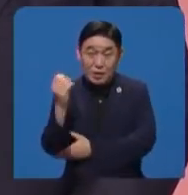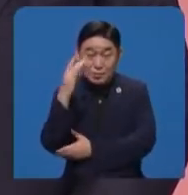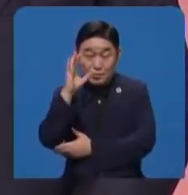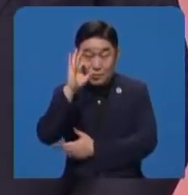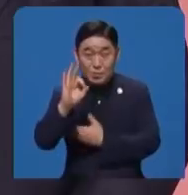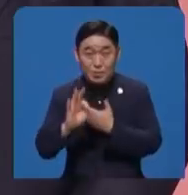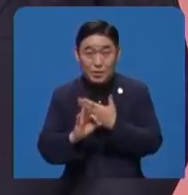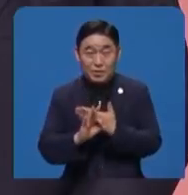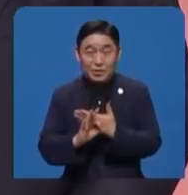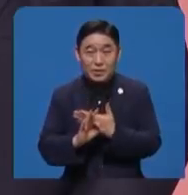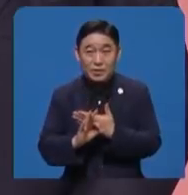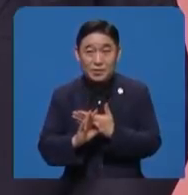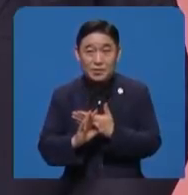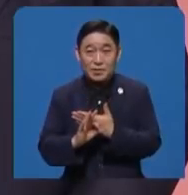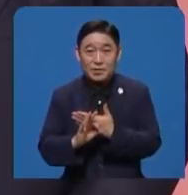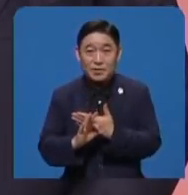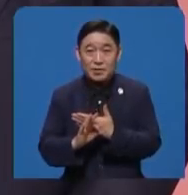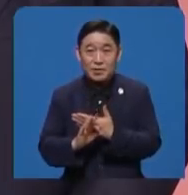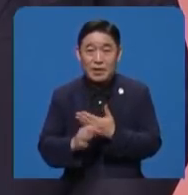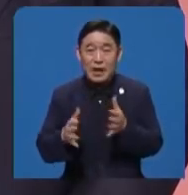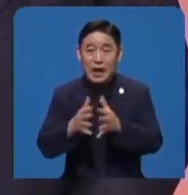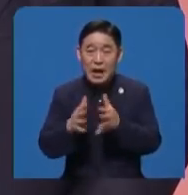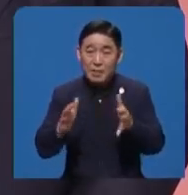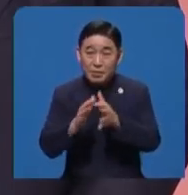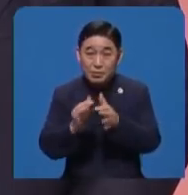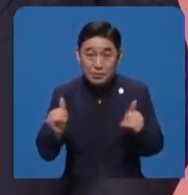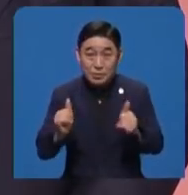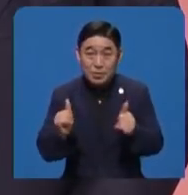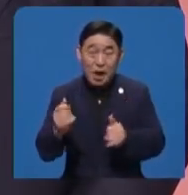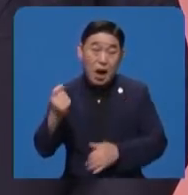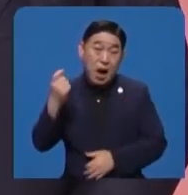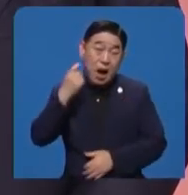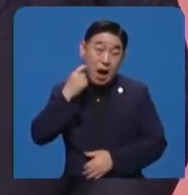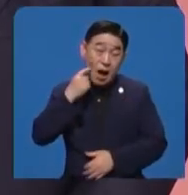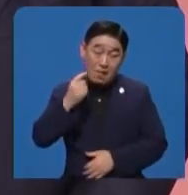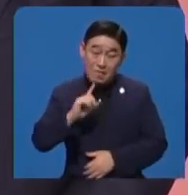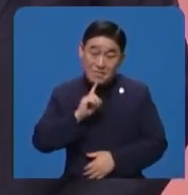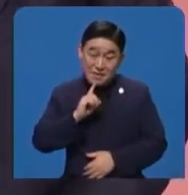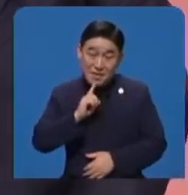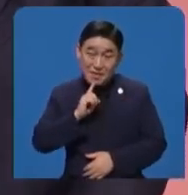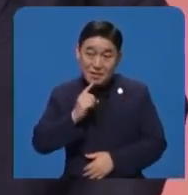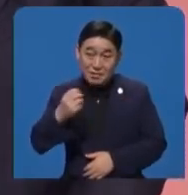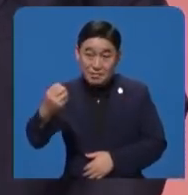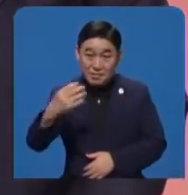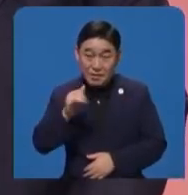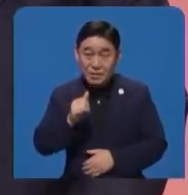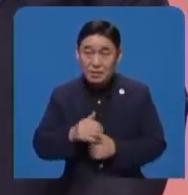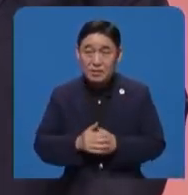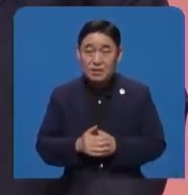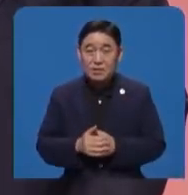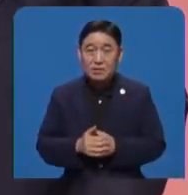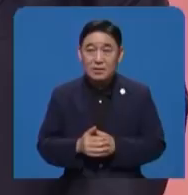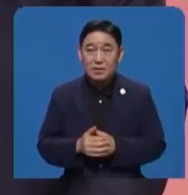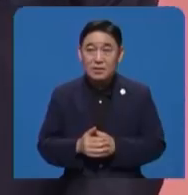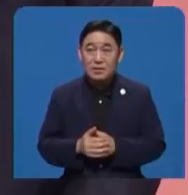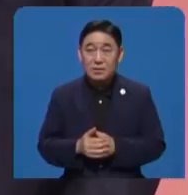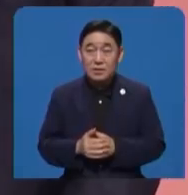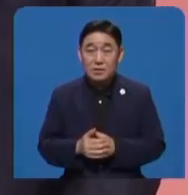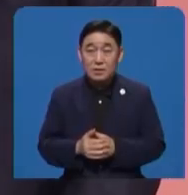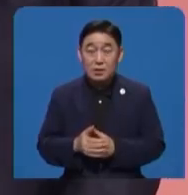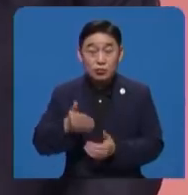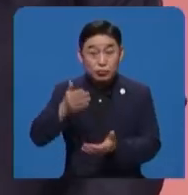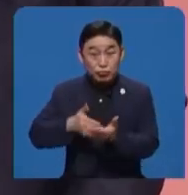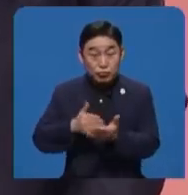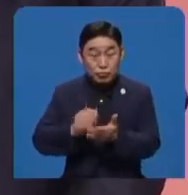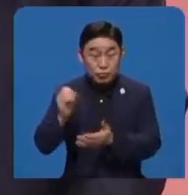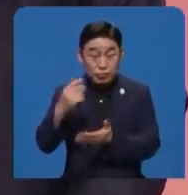중앙일보에 보도된 거는 그 아파트 주민이 거짓말이라고 그래 또 보도를 했어요. 그거는 저도 그 보도를